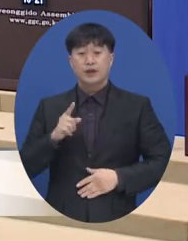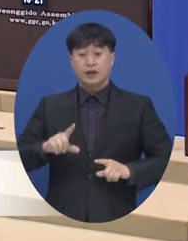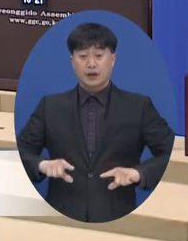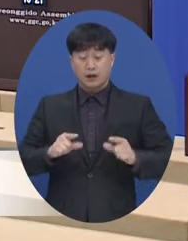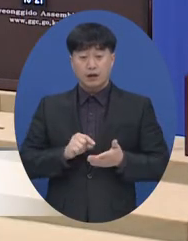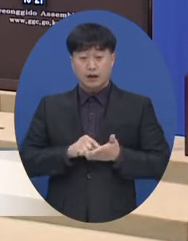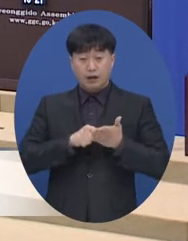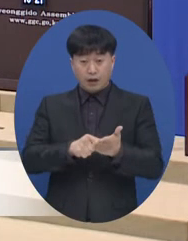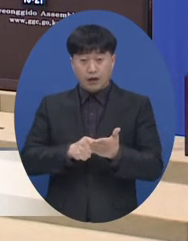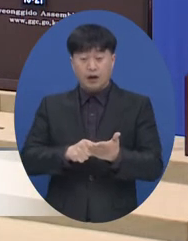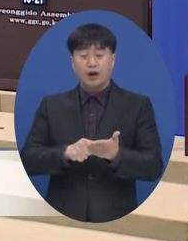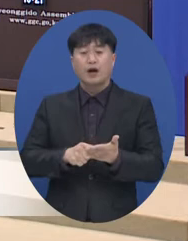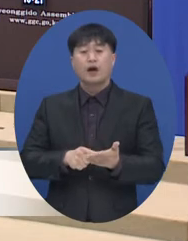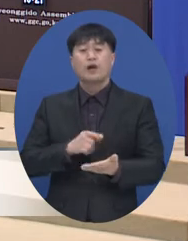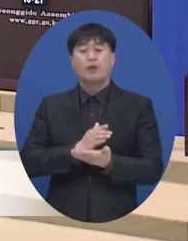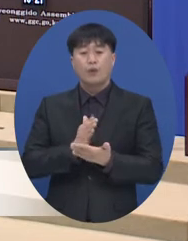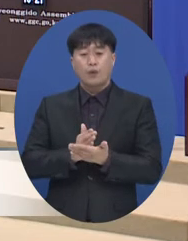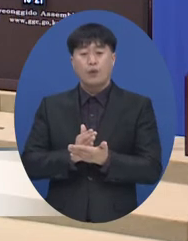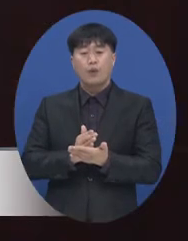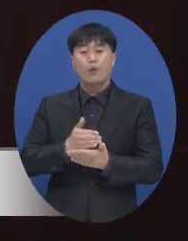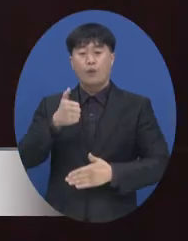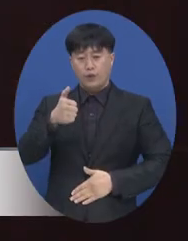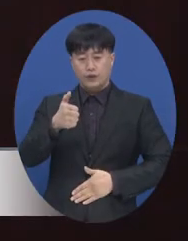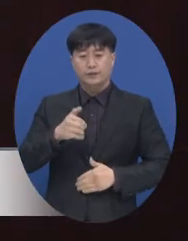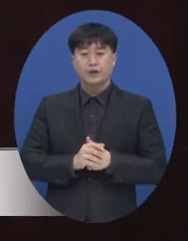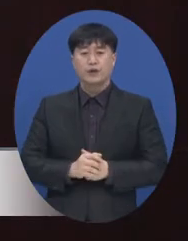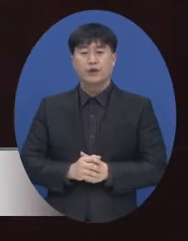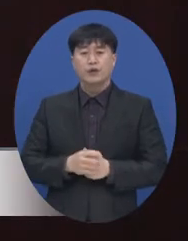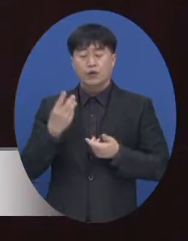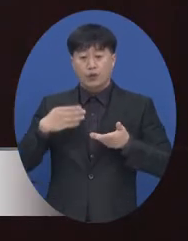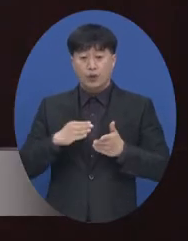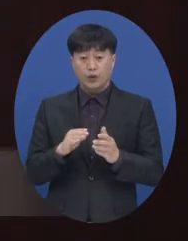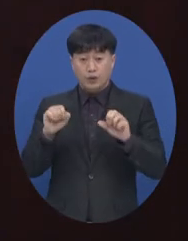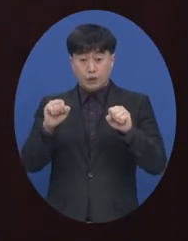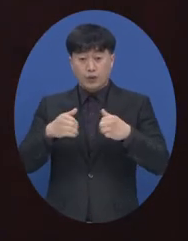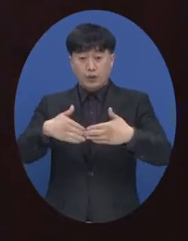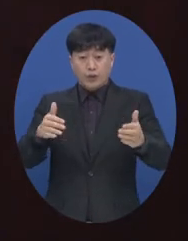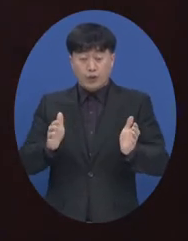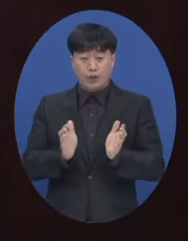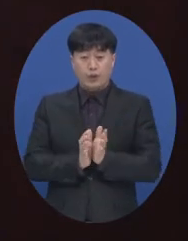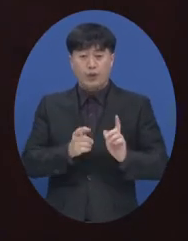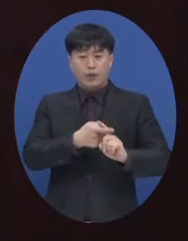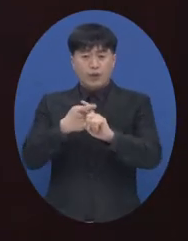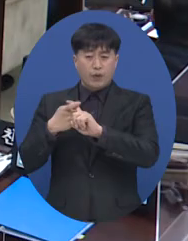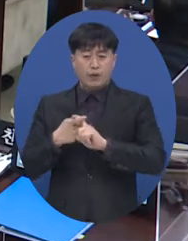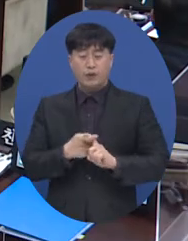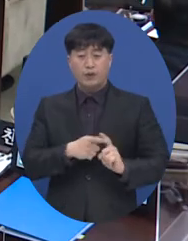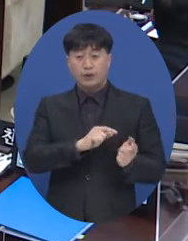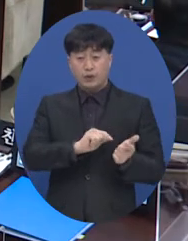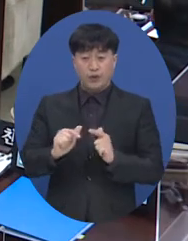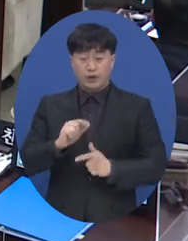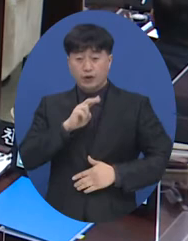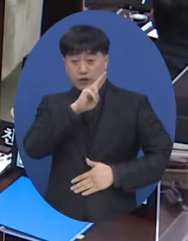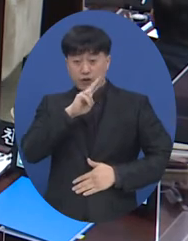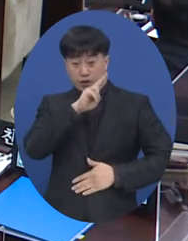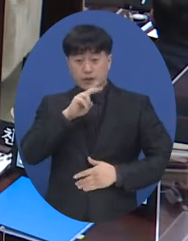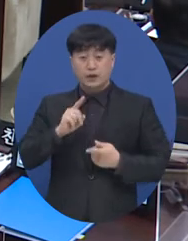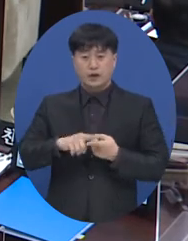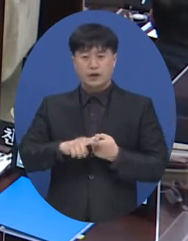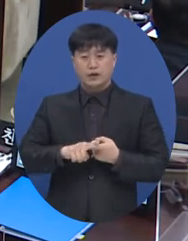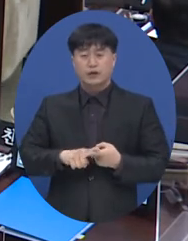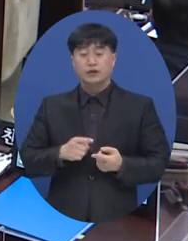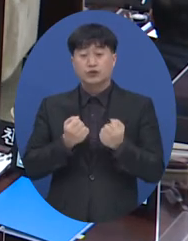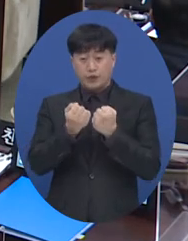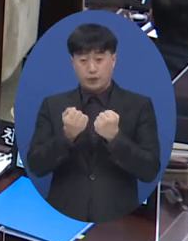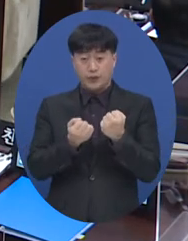이날 상정한 건은 총 50여 꽝 경기도 체육회 관련 각종 의혹이 관한 행정 사무 조사 발이 1건에 대한 제안 설명